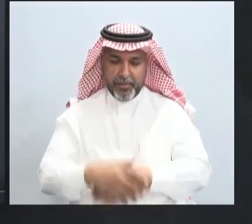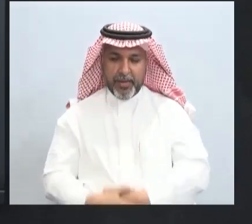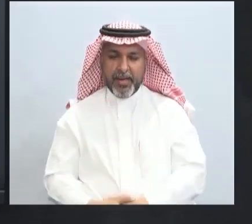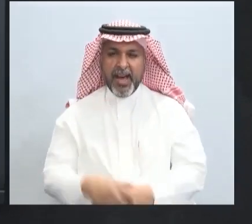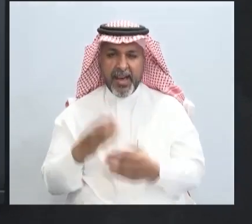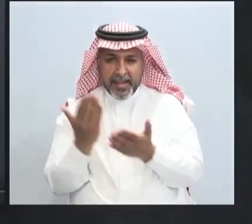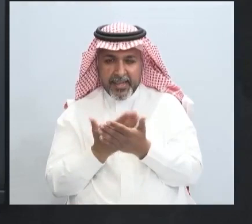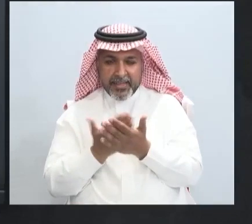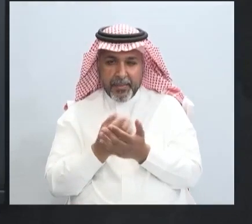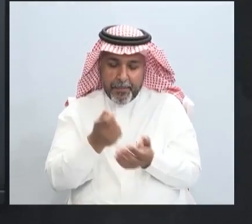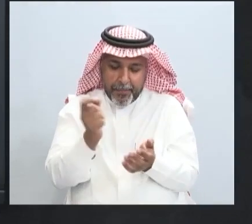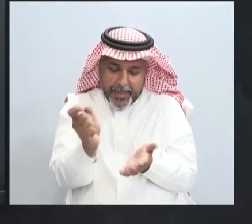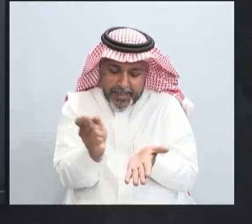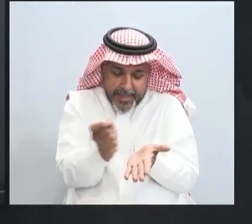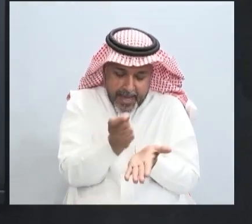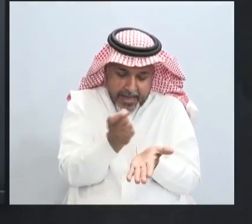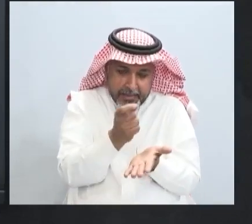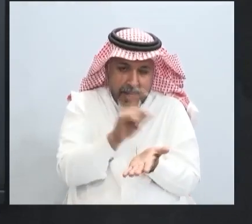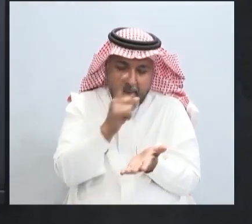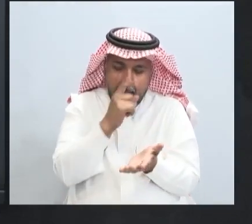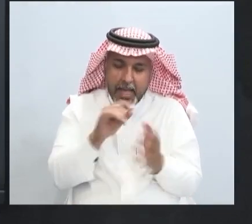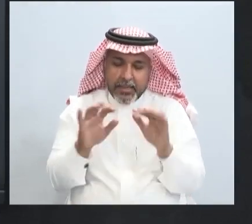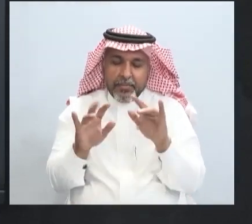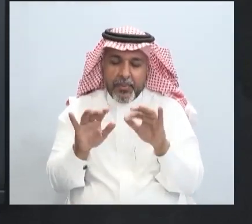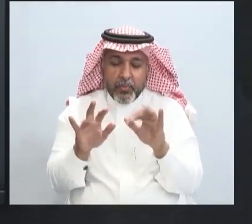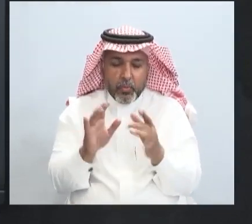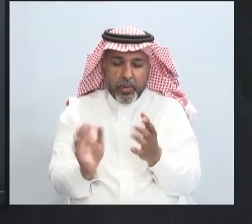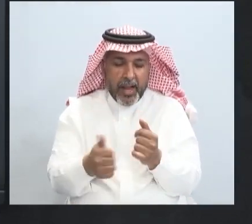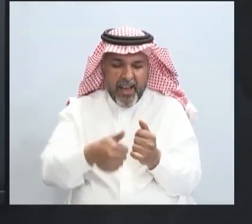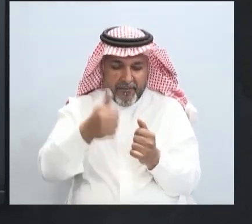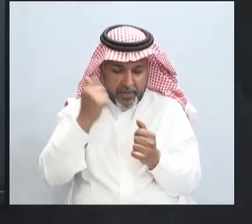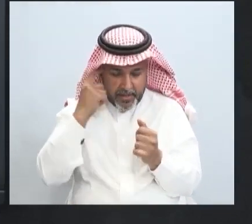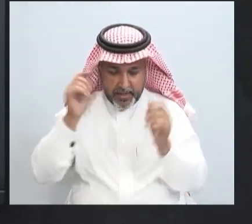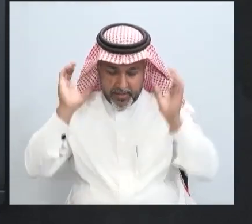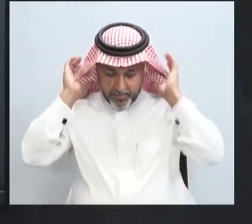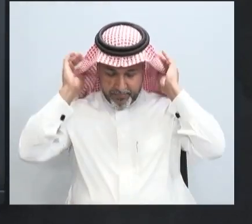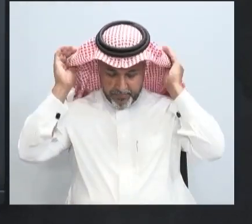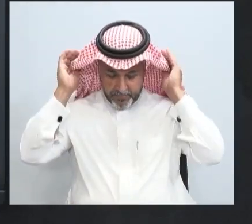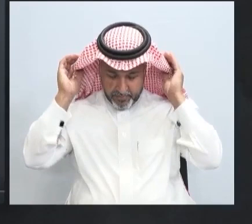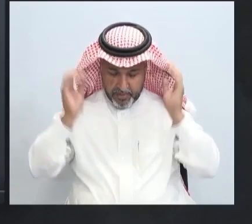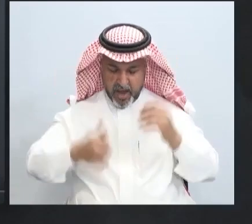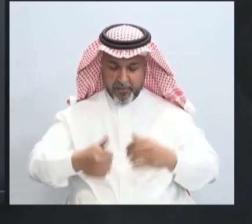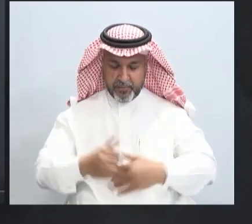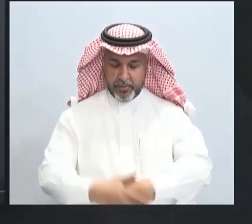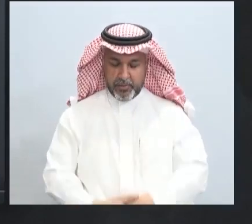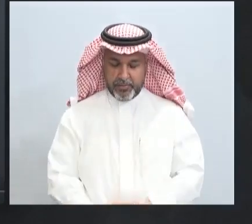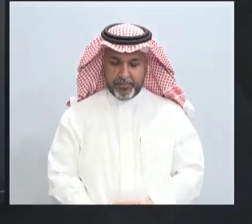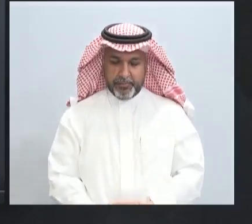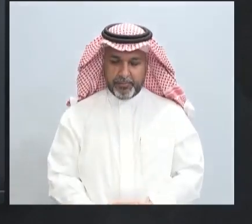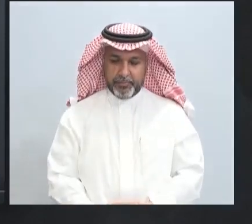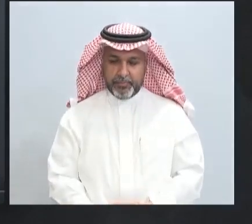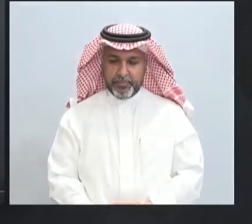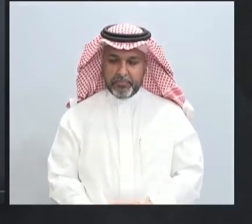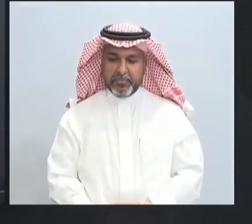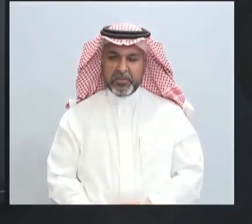يعني في عندنا برامج متخصصه بالرسم باستخدام التطبيقات عبر الجوال او عبر الكمبيوتر فبالتالي يعني ما